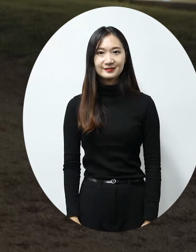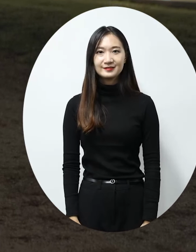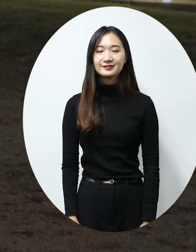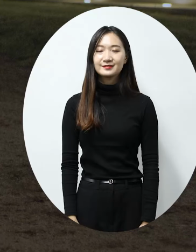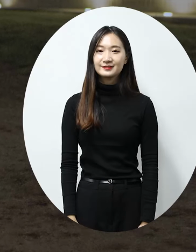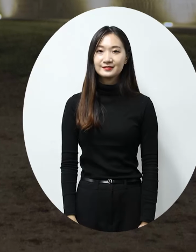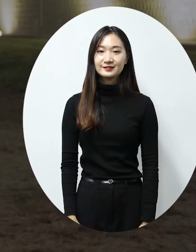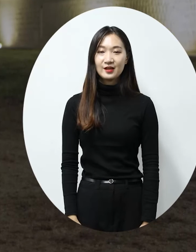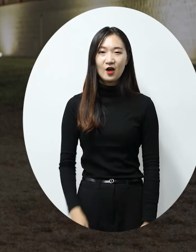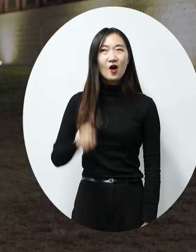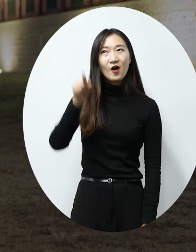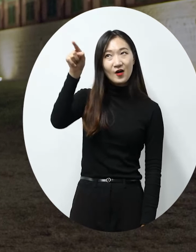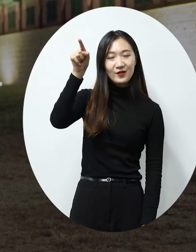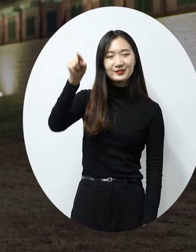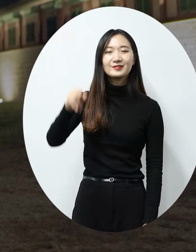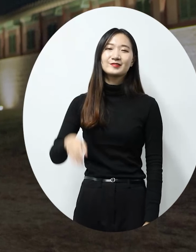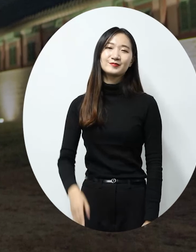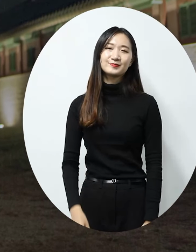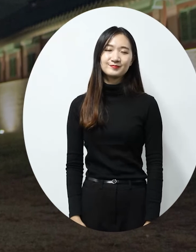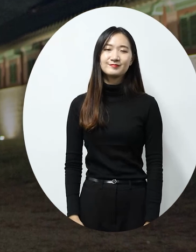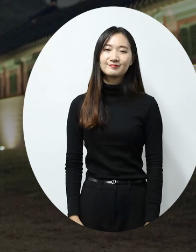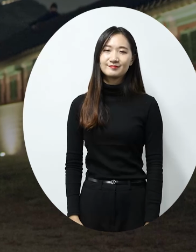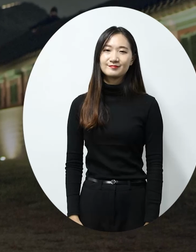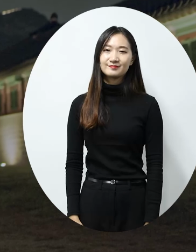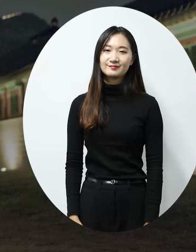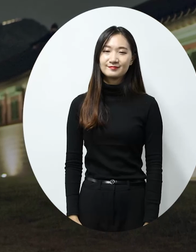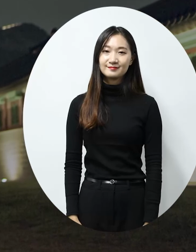바로 저것입니다 바로 저것입니다